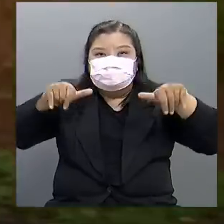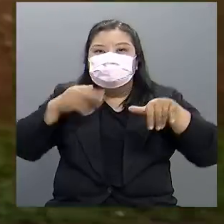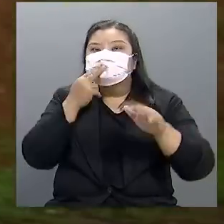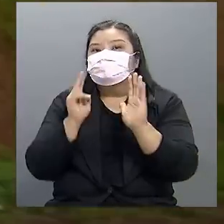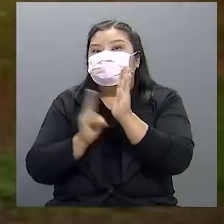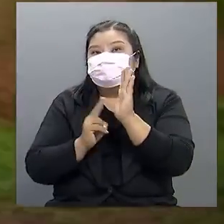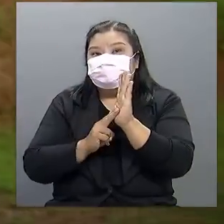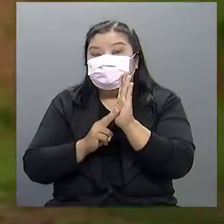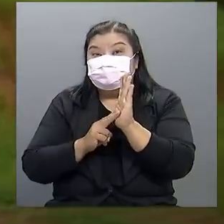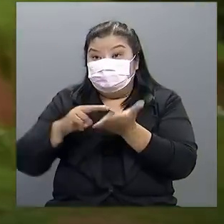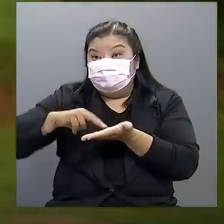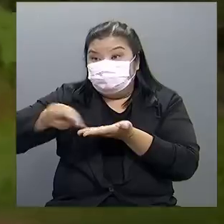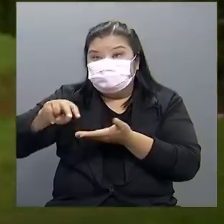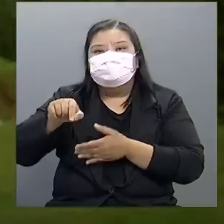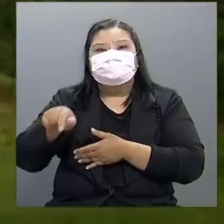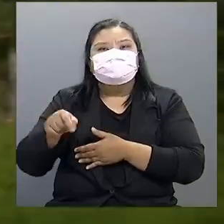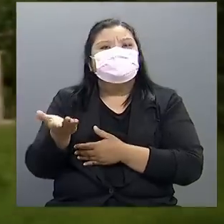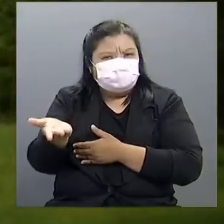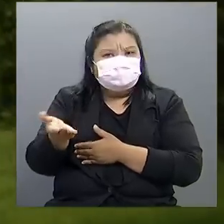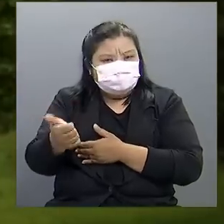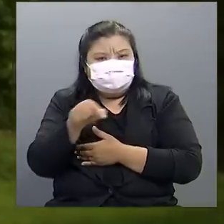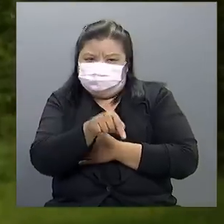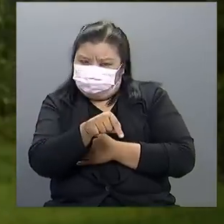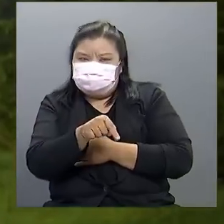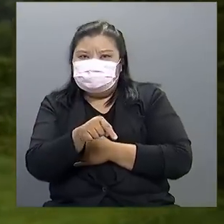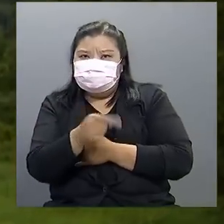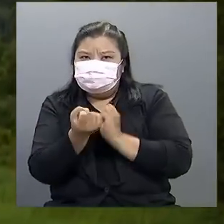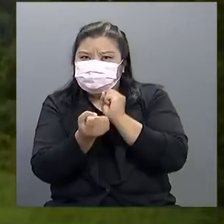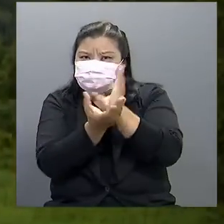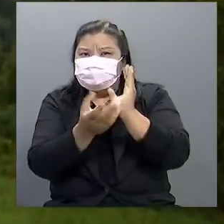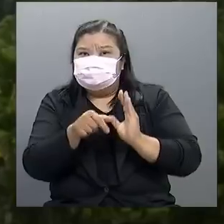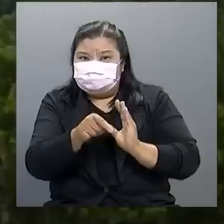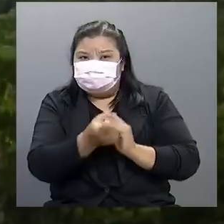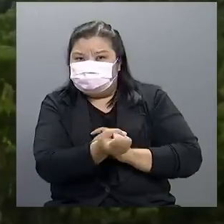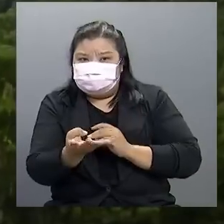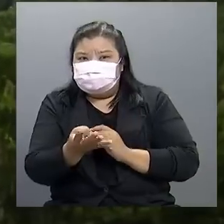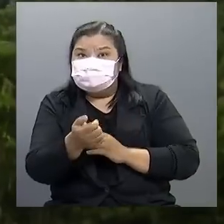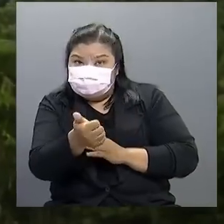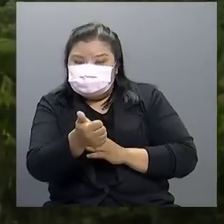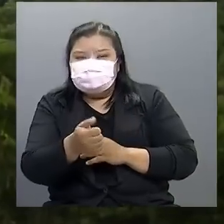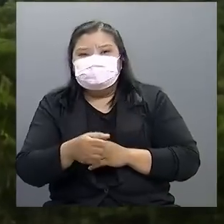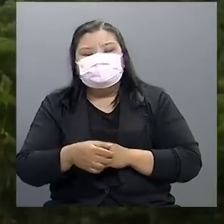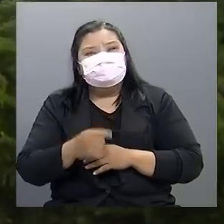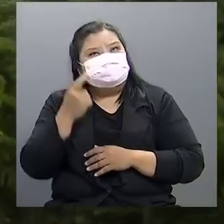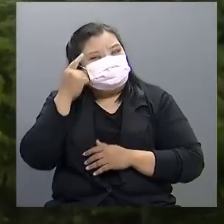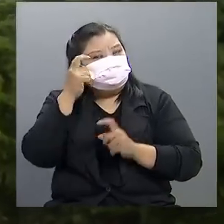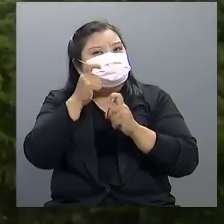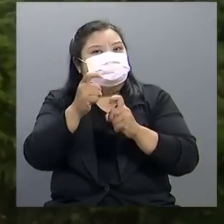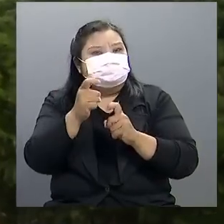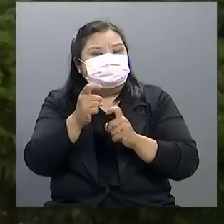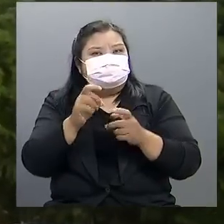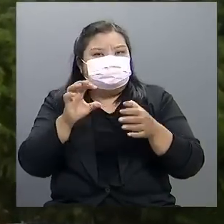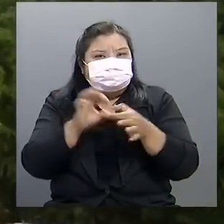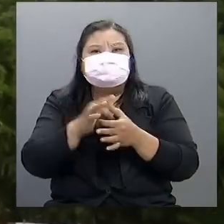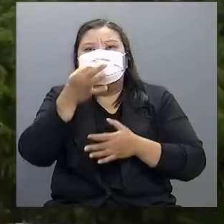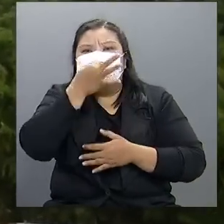ยวข้องขอให้เจานะที่มาเก็บผู้วัถุระเบินออกไปจากพ้นที่เพื่อความปลอดภัในการประกอบอาชีพ และคว